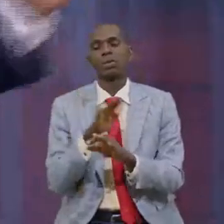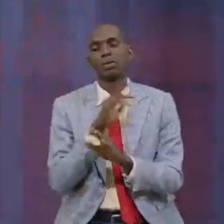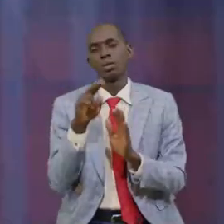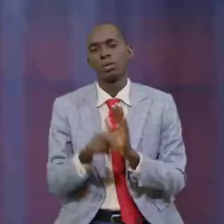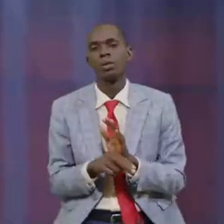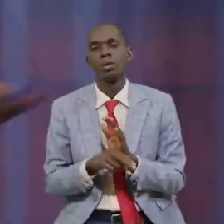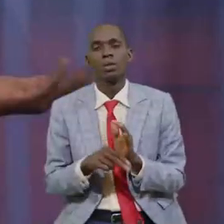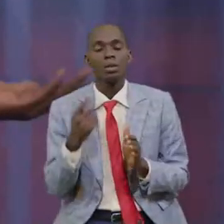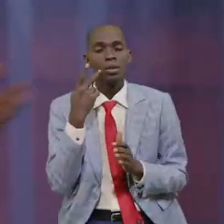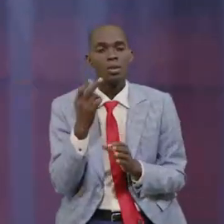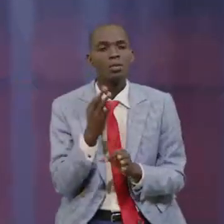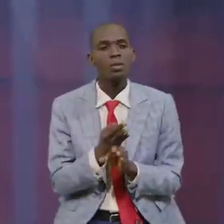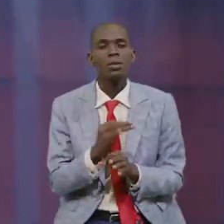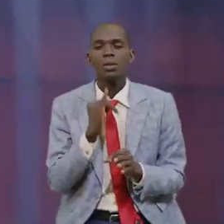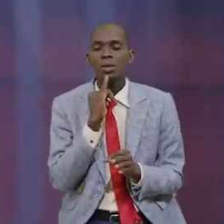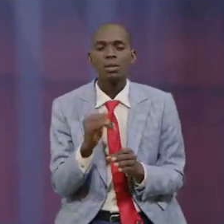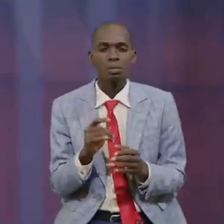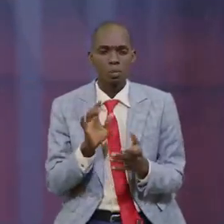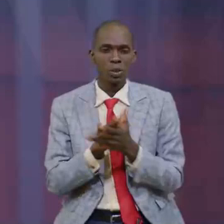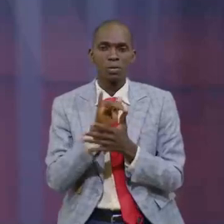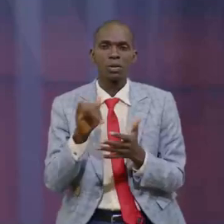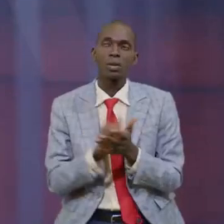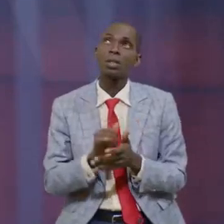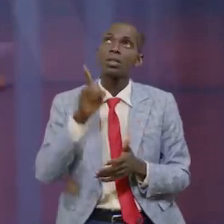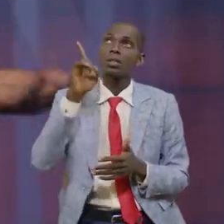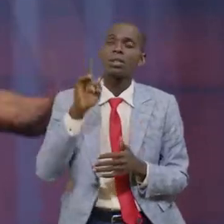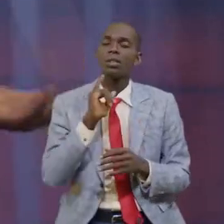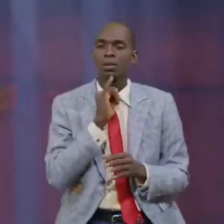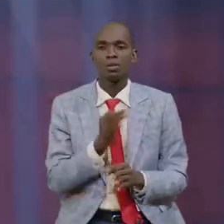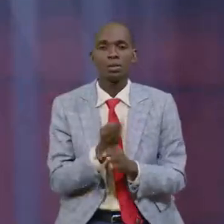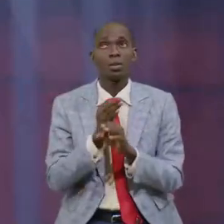que Dieu est fidèle. Comme il a promis, il l'accomplira.